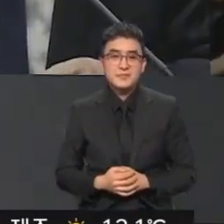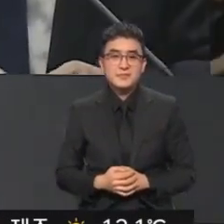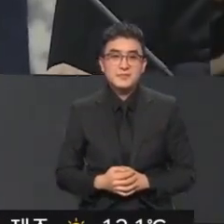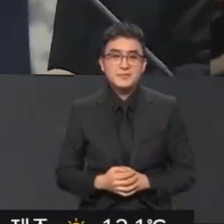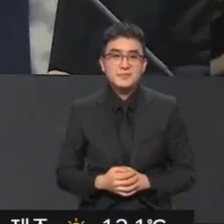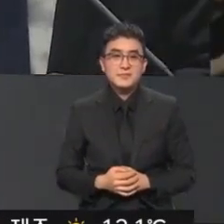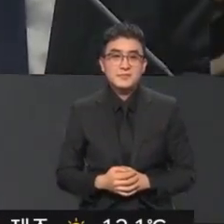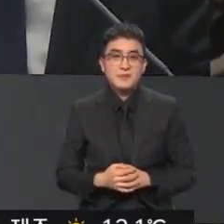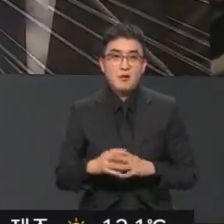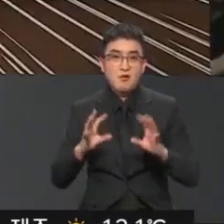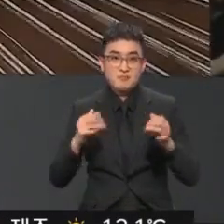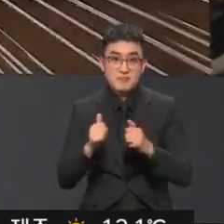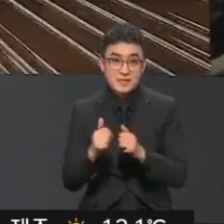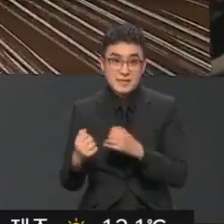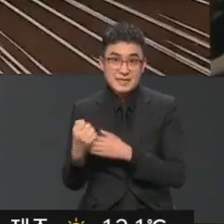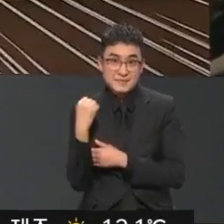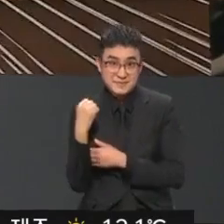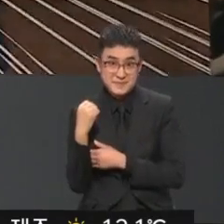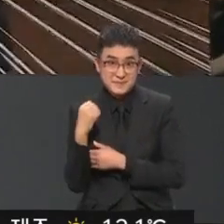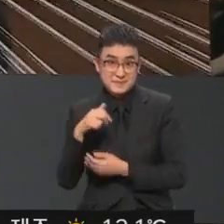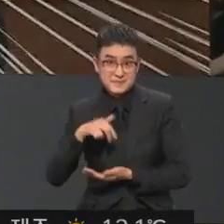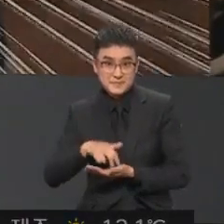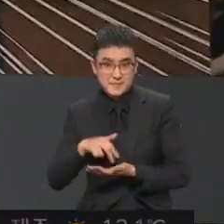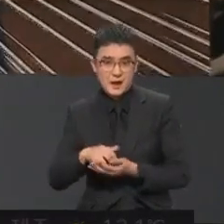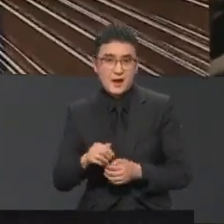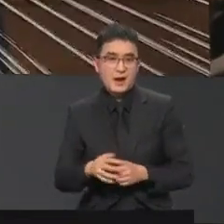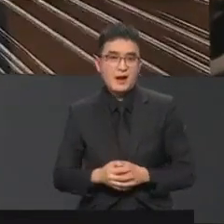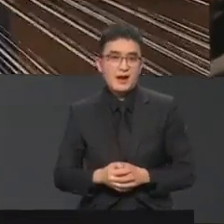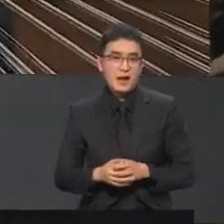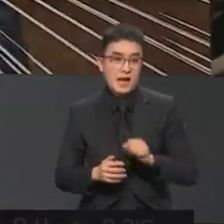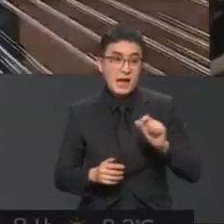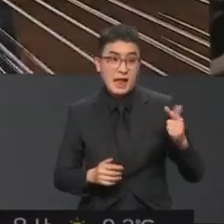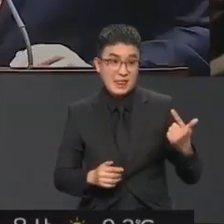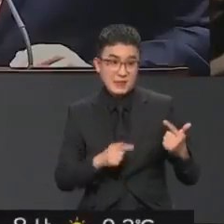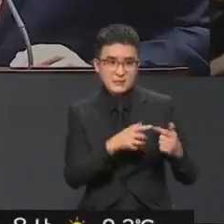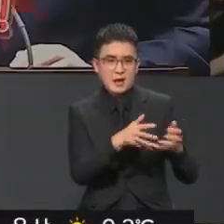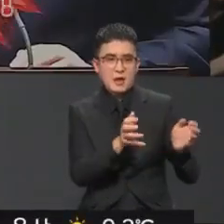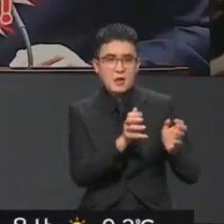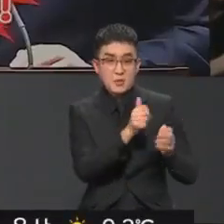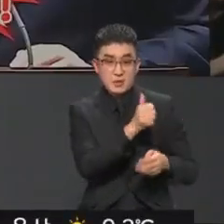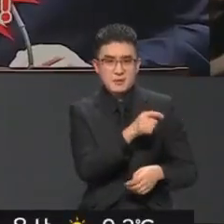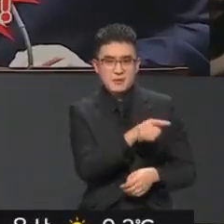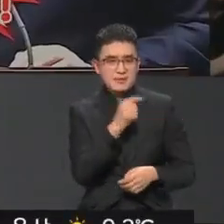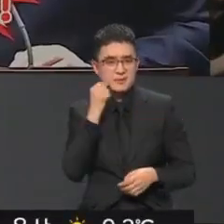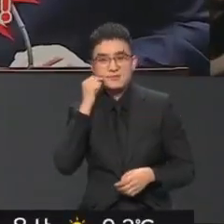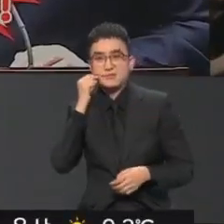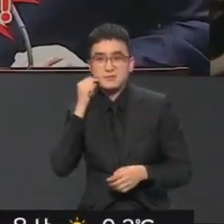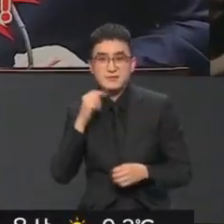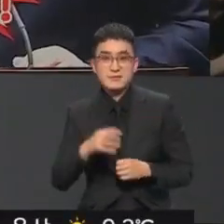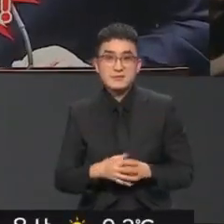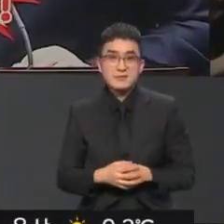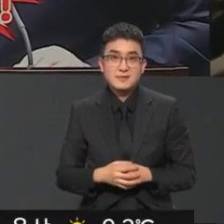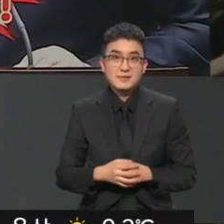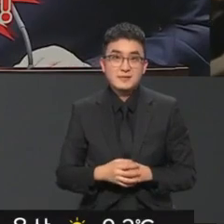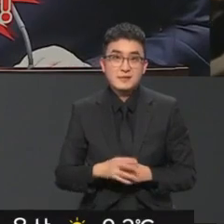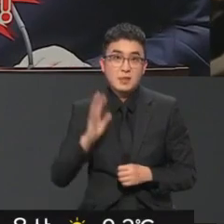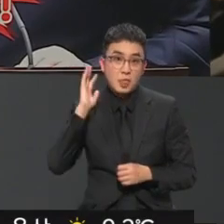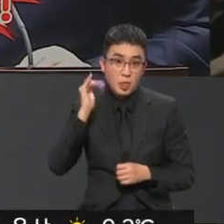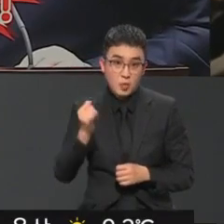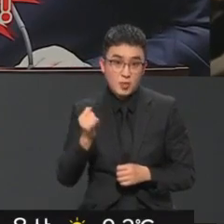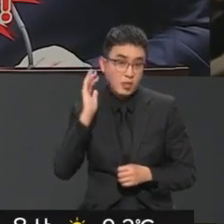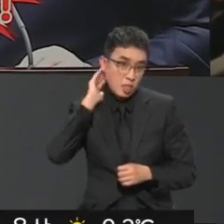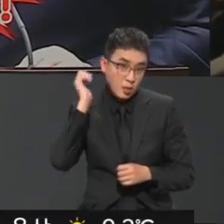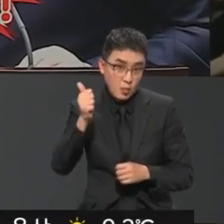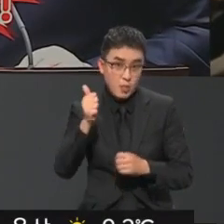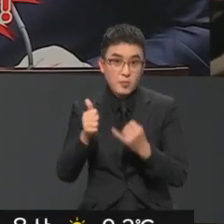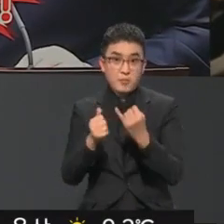네, 국민의힘에서도 한 장관이 인기였습니다. 대통령과 배우자에 대한 스토킹을 하고 있다라고 공세를 폈는데요. 정부